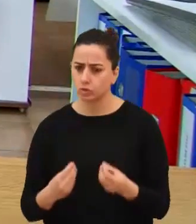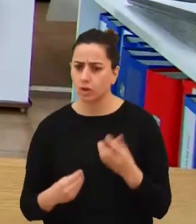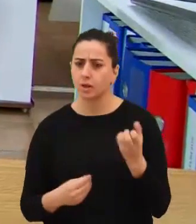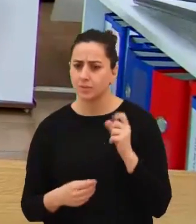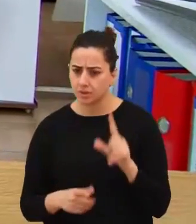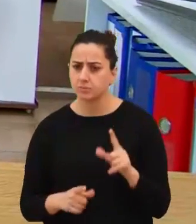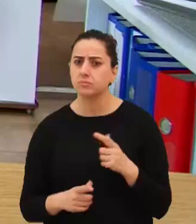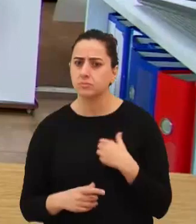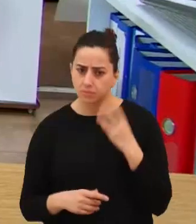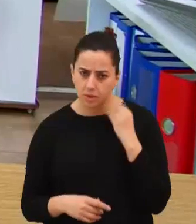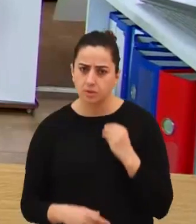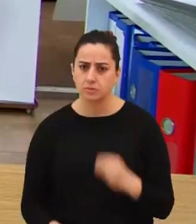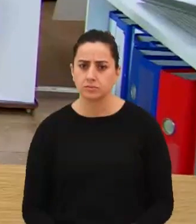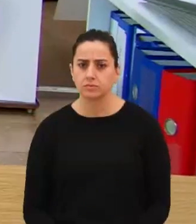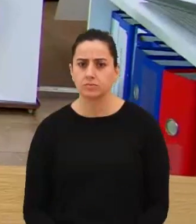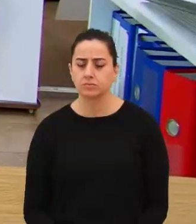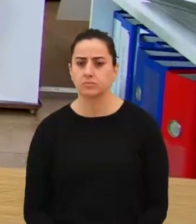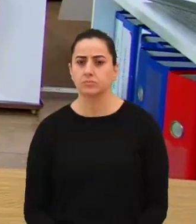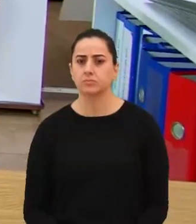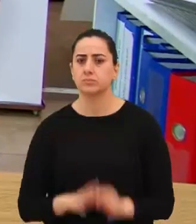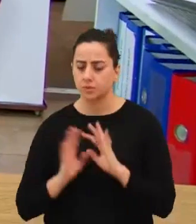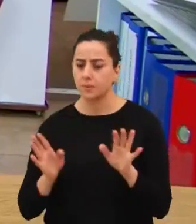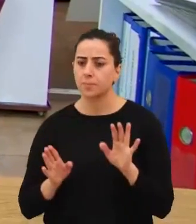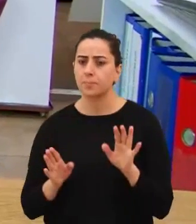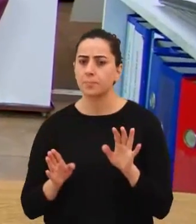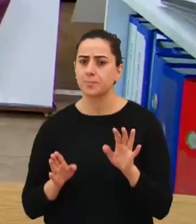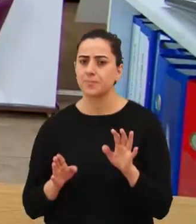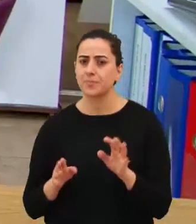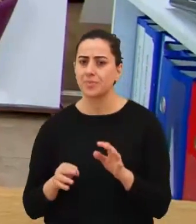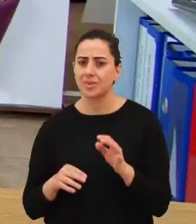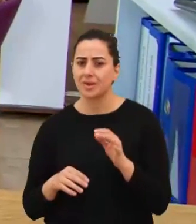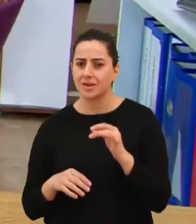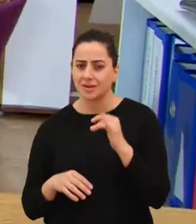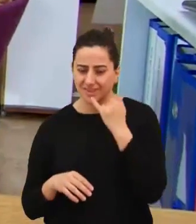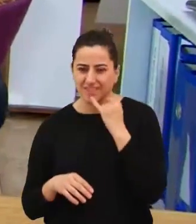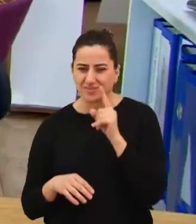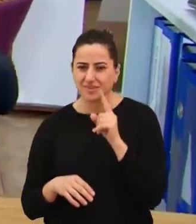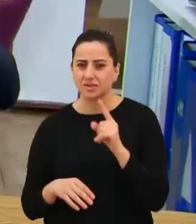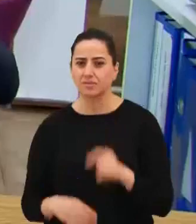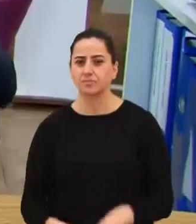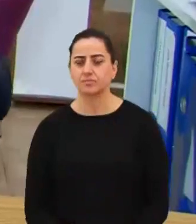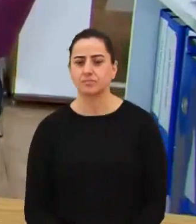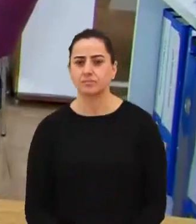Alınması lazım. Gayet iyi anladım. Tamam babacığım, ben telefon alabilir miyim? Bir saniye.